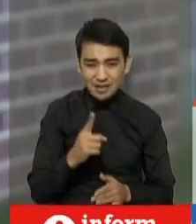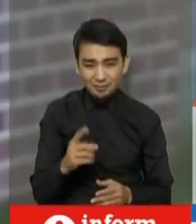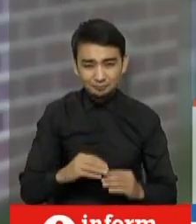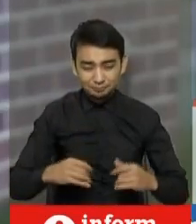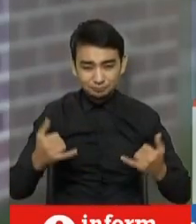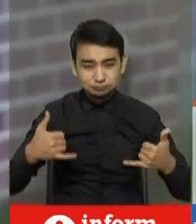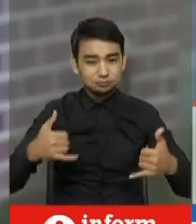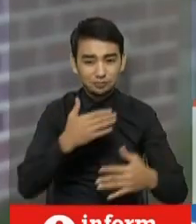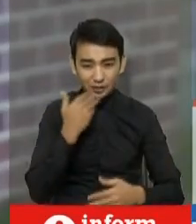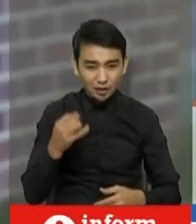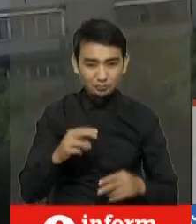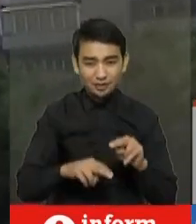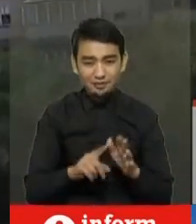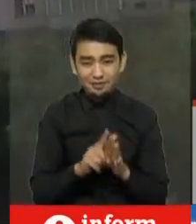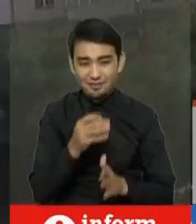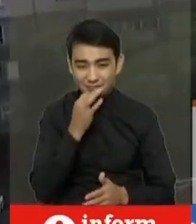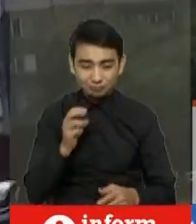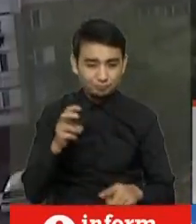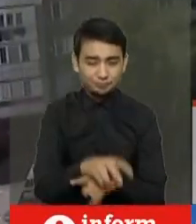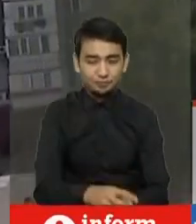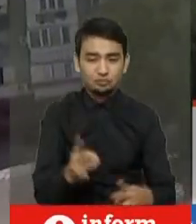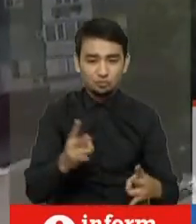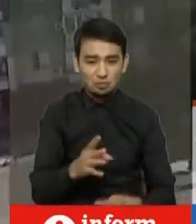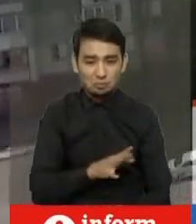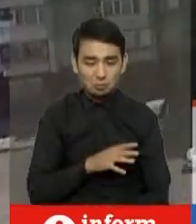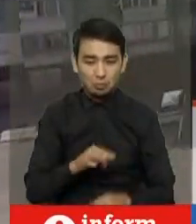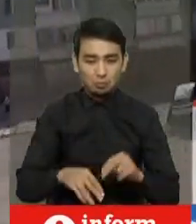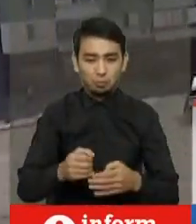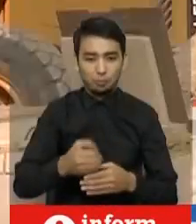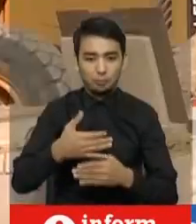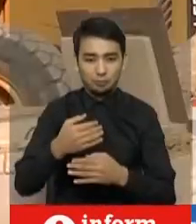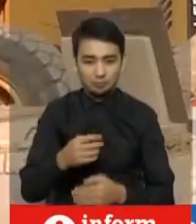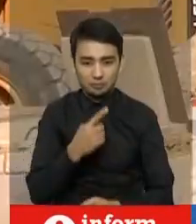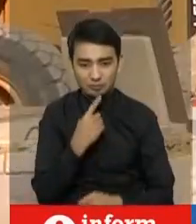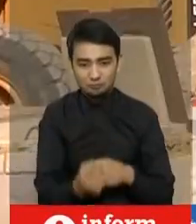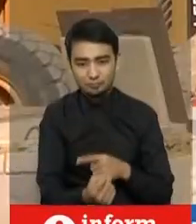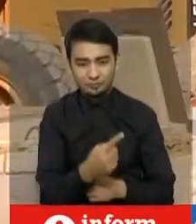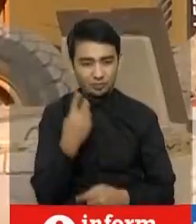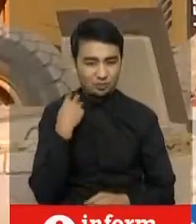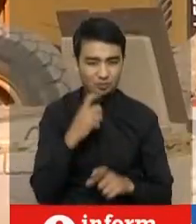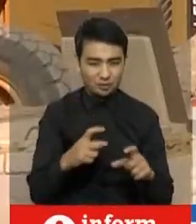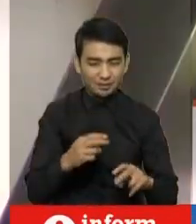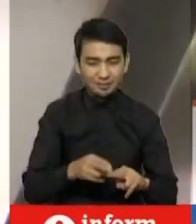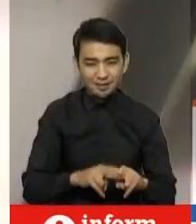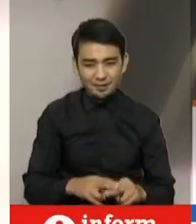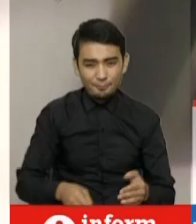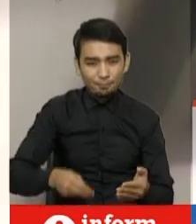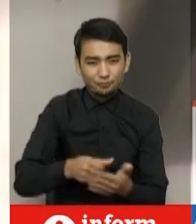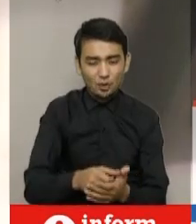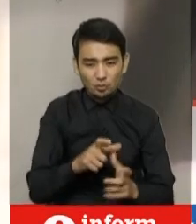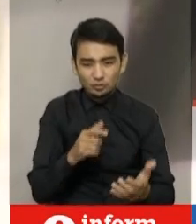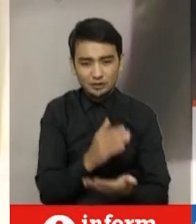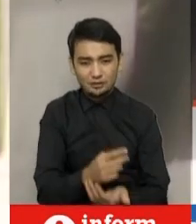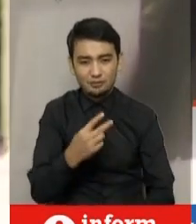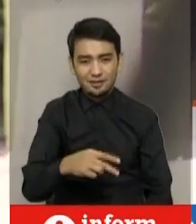пресекать незаконное строительство. Из-за проблем с документами застройщиков будут сложности у дольщиков. Особенно у вкладчиков 23 областных